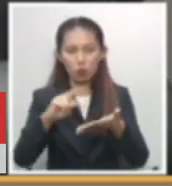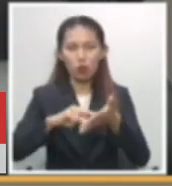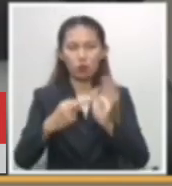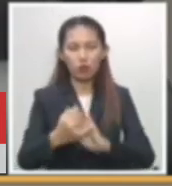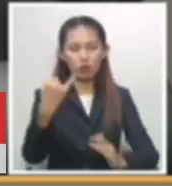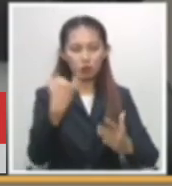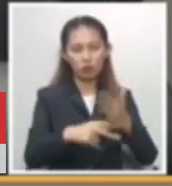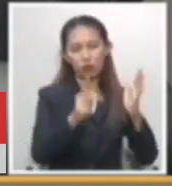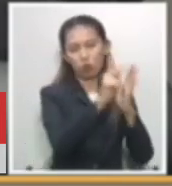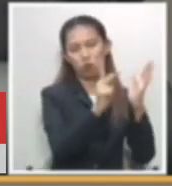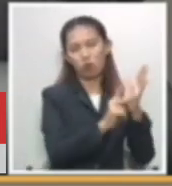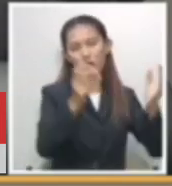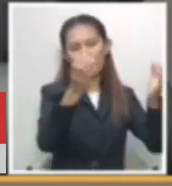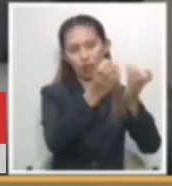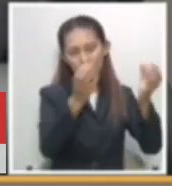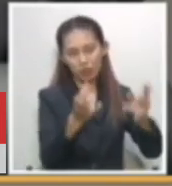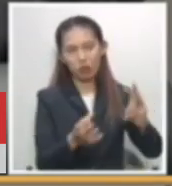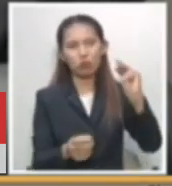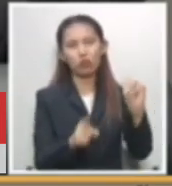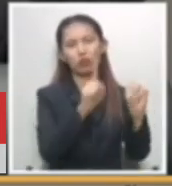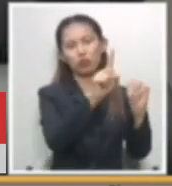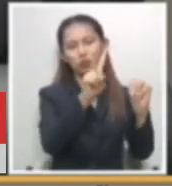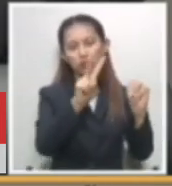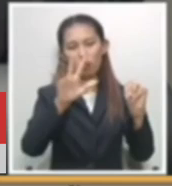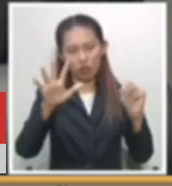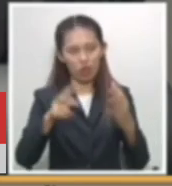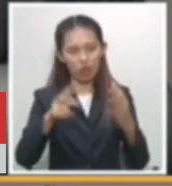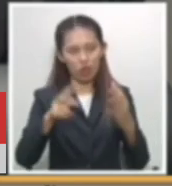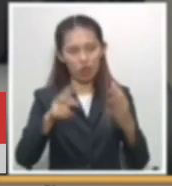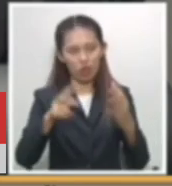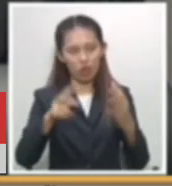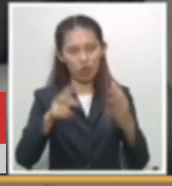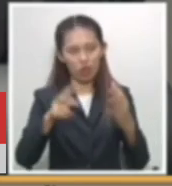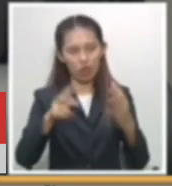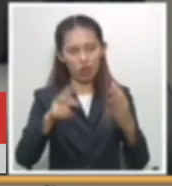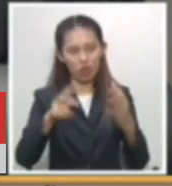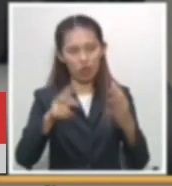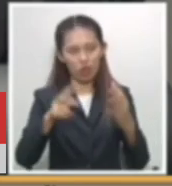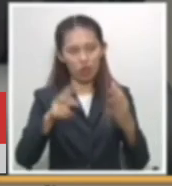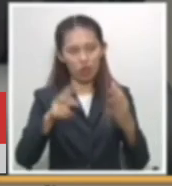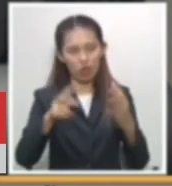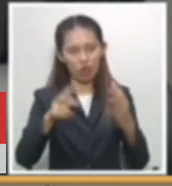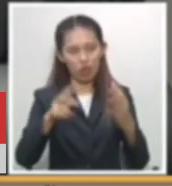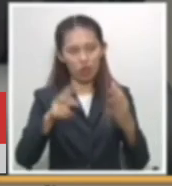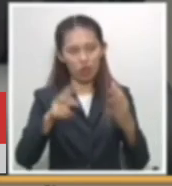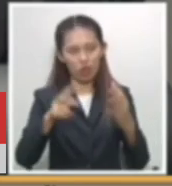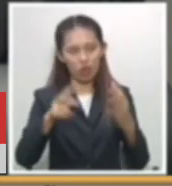นูญมาตรา125ท่านไปอ่านไปศึกษาครับผมฝาก